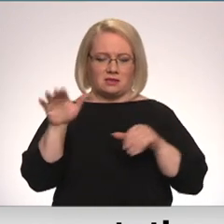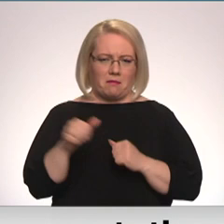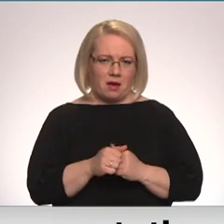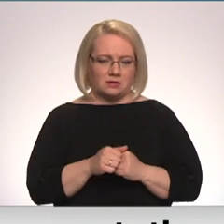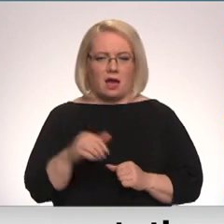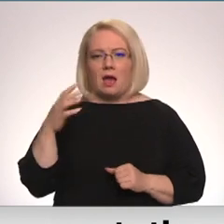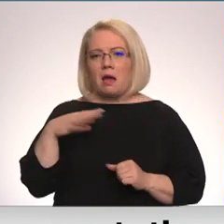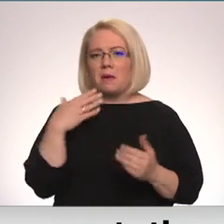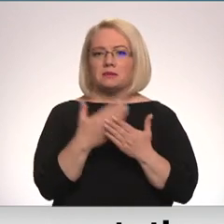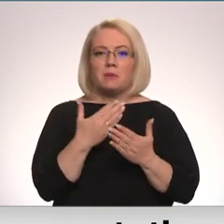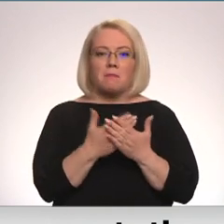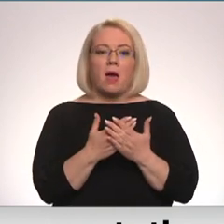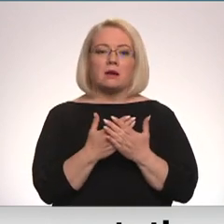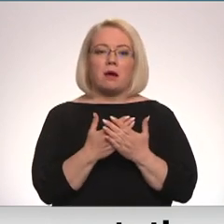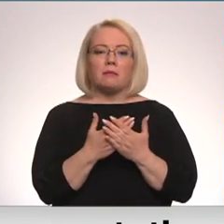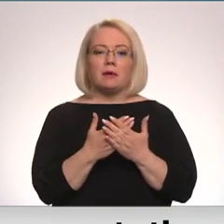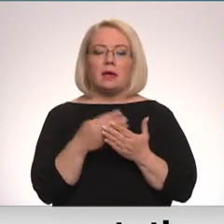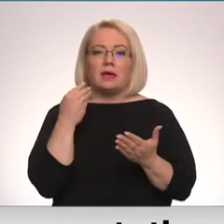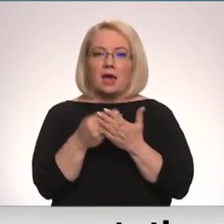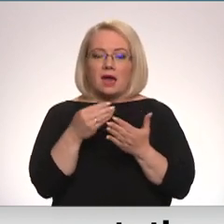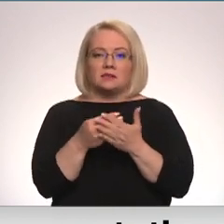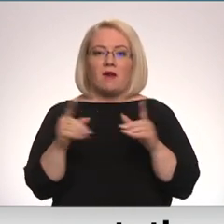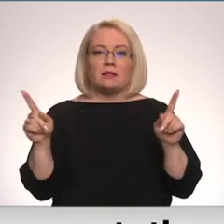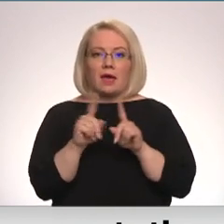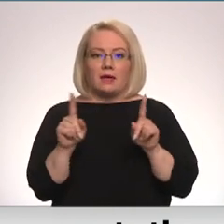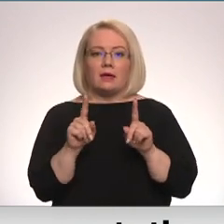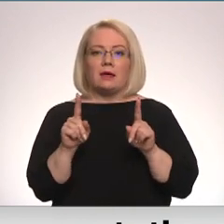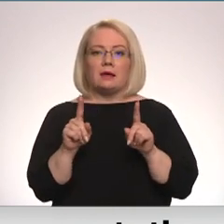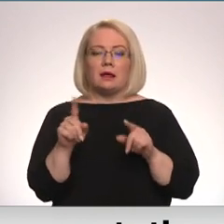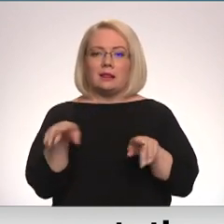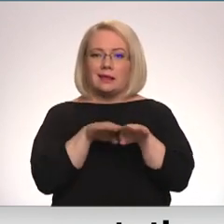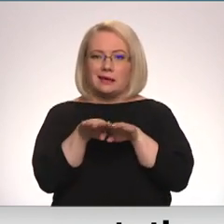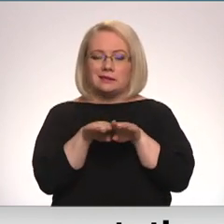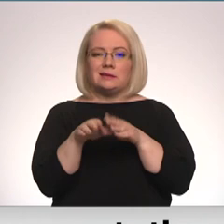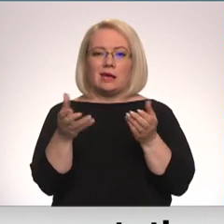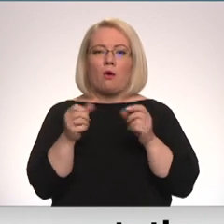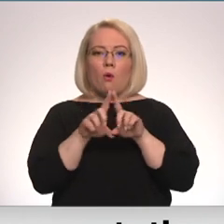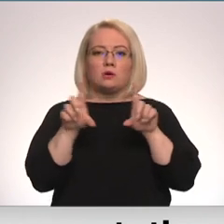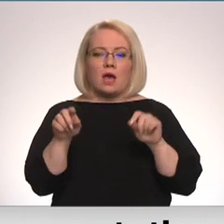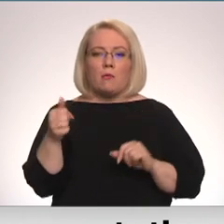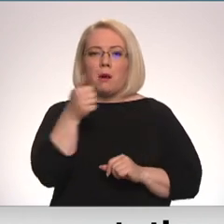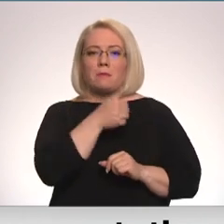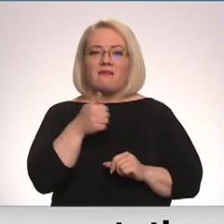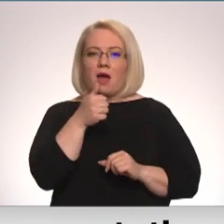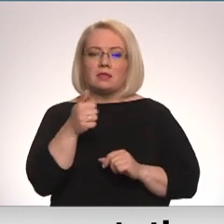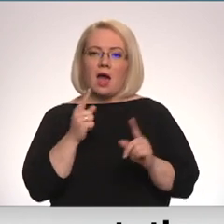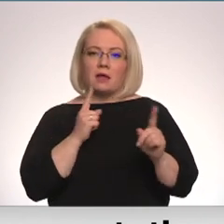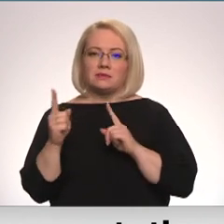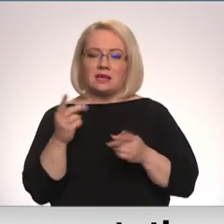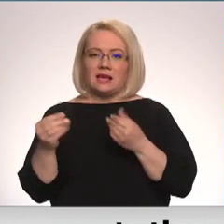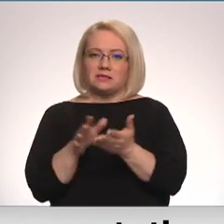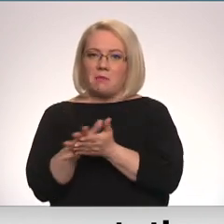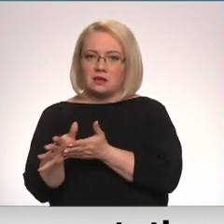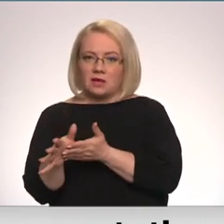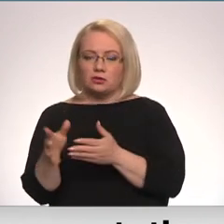Kāpēc, piemēram, jāizvērtē ir līdzīga uzņēmuma privātā administratīvās izmaksas